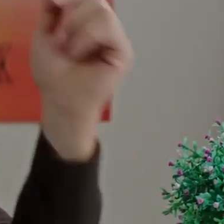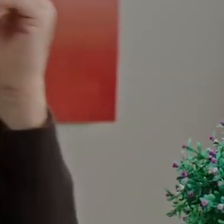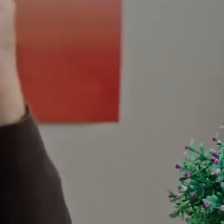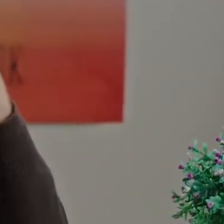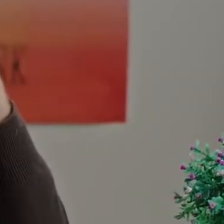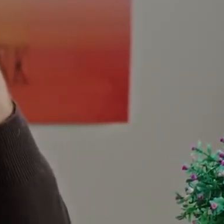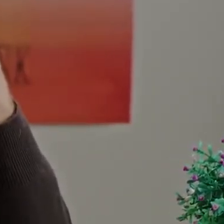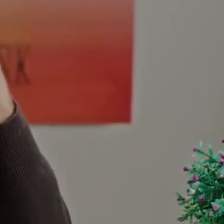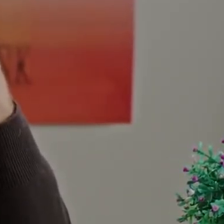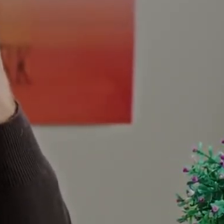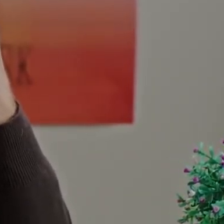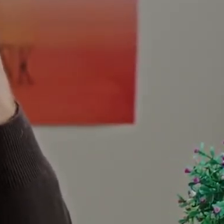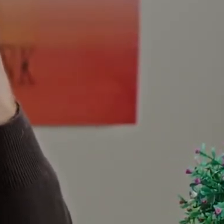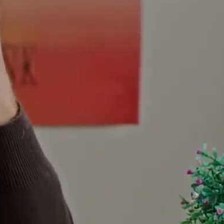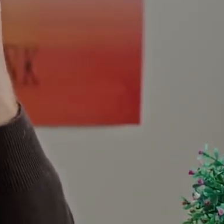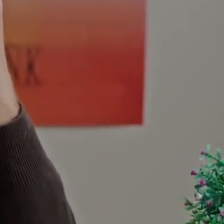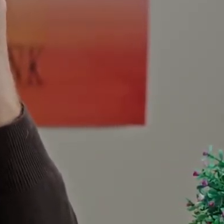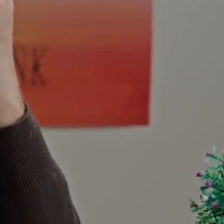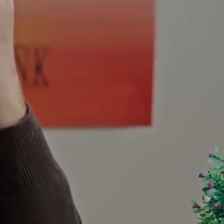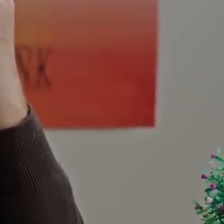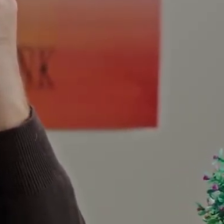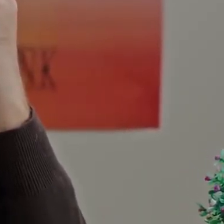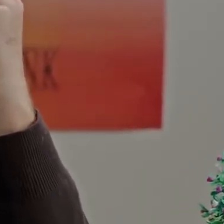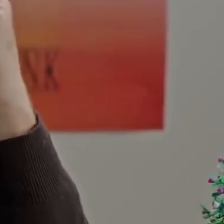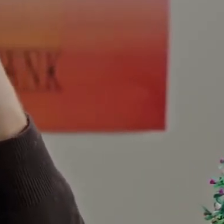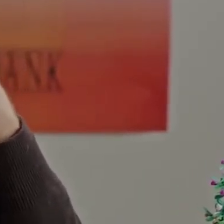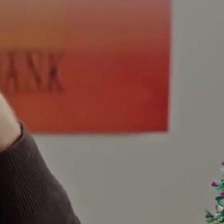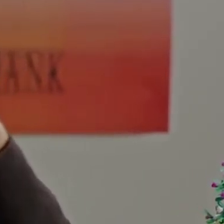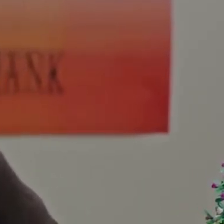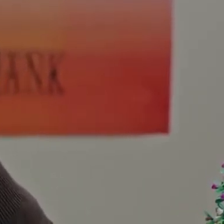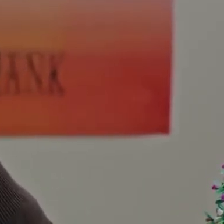İbrahim elini alnında gezdirerek düşüncelere daldı.